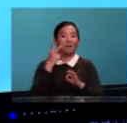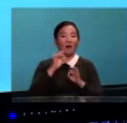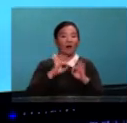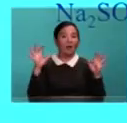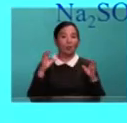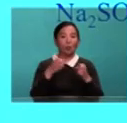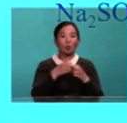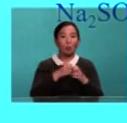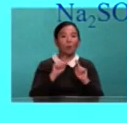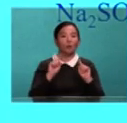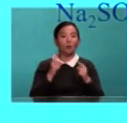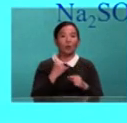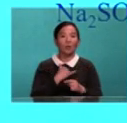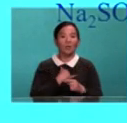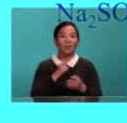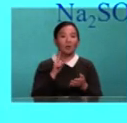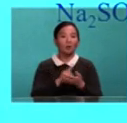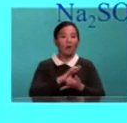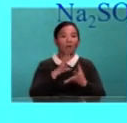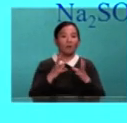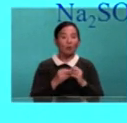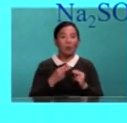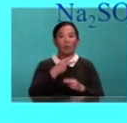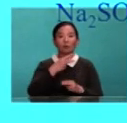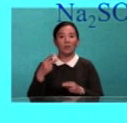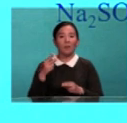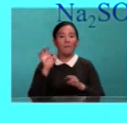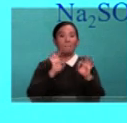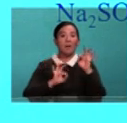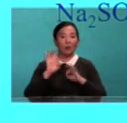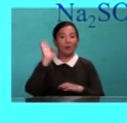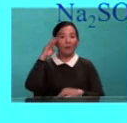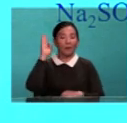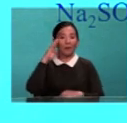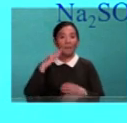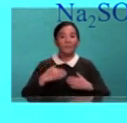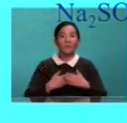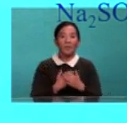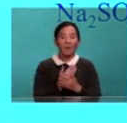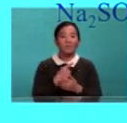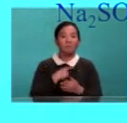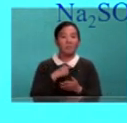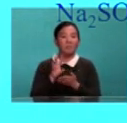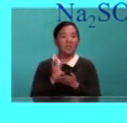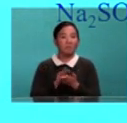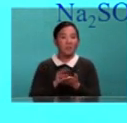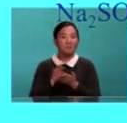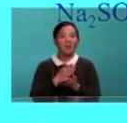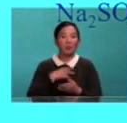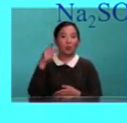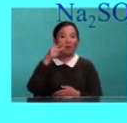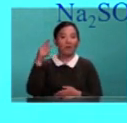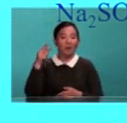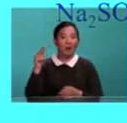группы. Почему? Потому что у нас должно в итоге получиться молекула воды. Опять же, мы переписываем наши